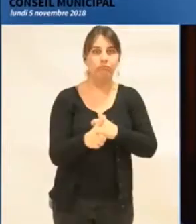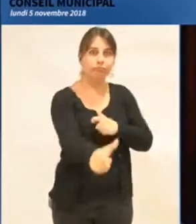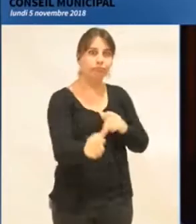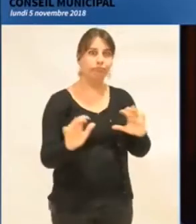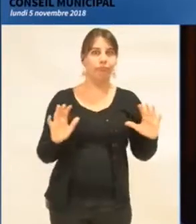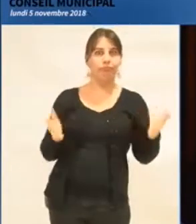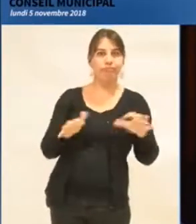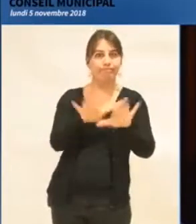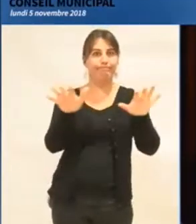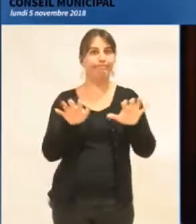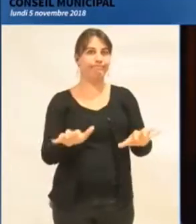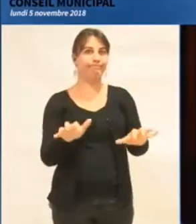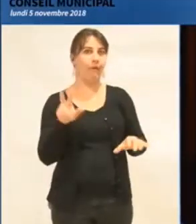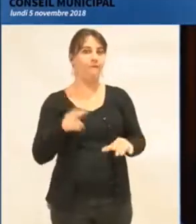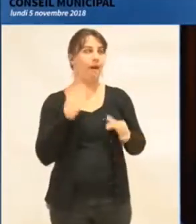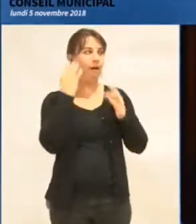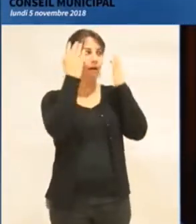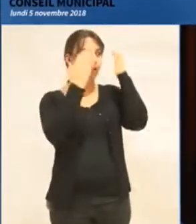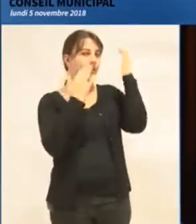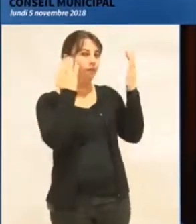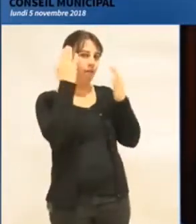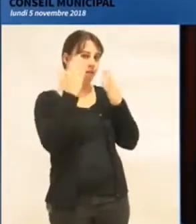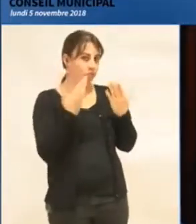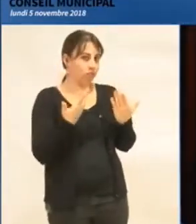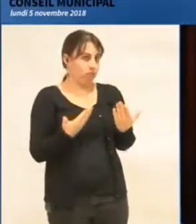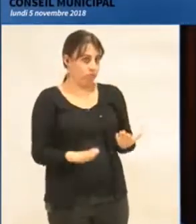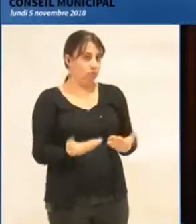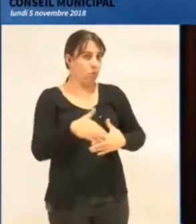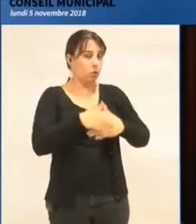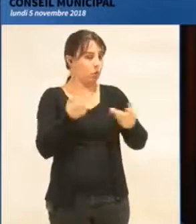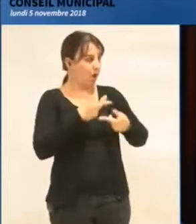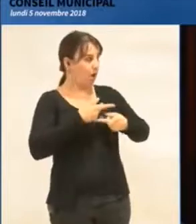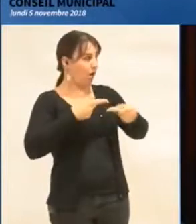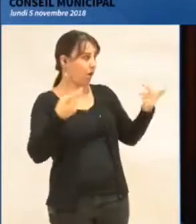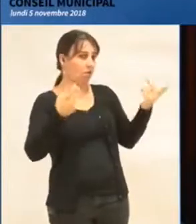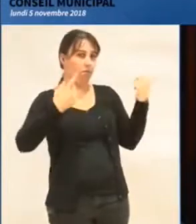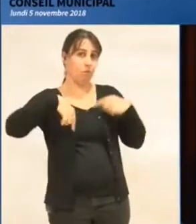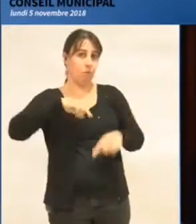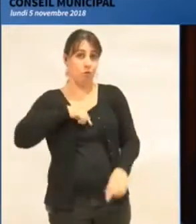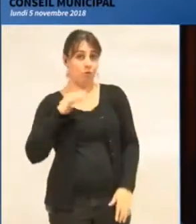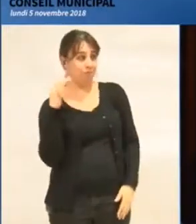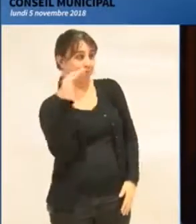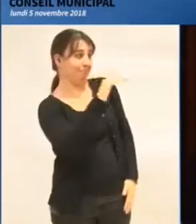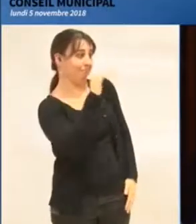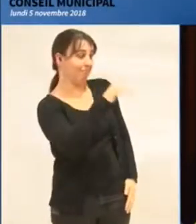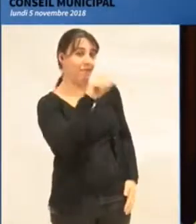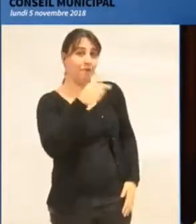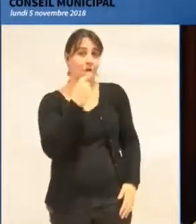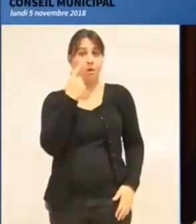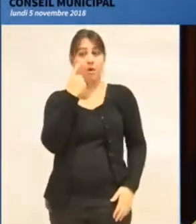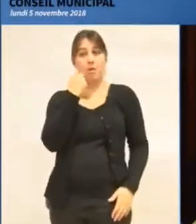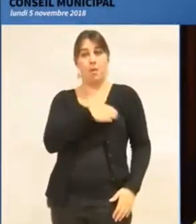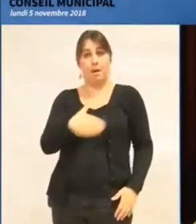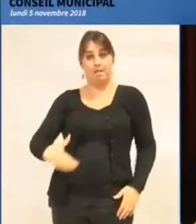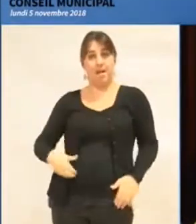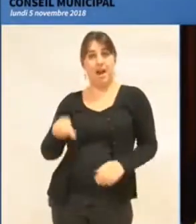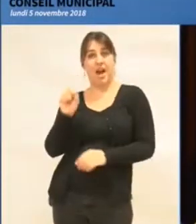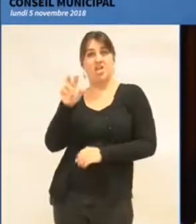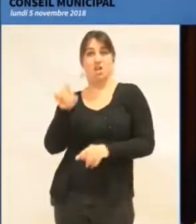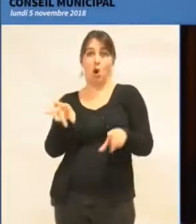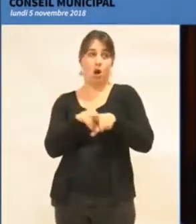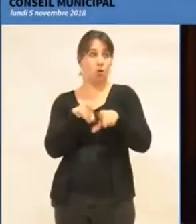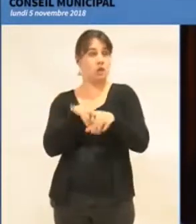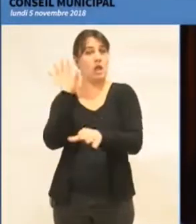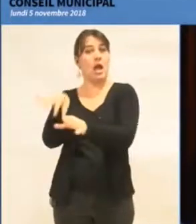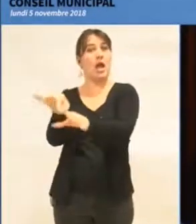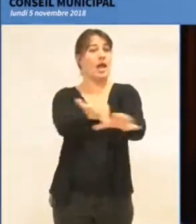clairement, nous sommes obligés de nous en remettre à vous, au maire d'Échirolles et à l'ensemble des élus. Vous